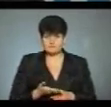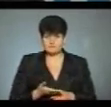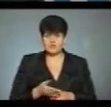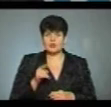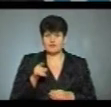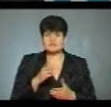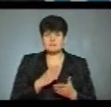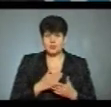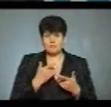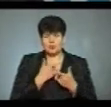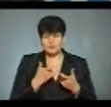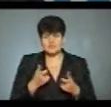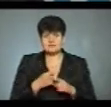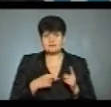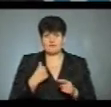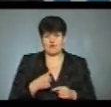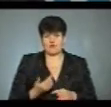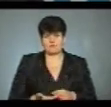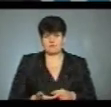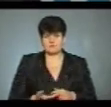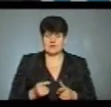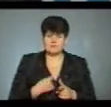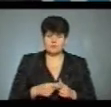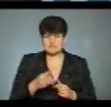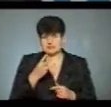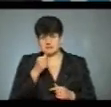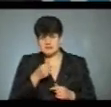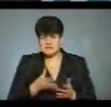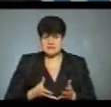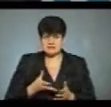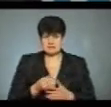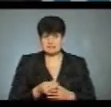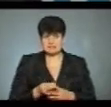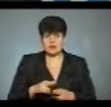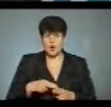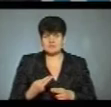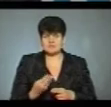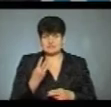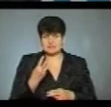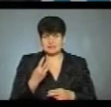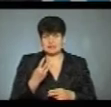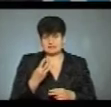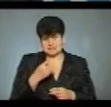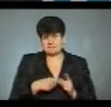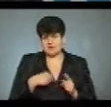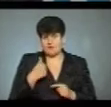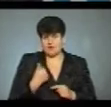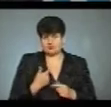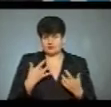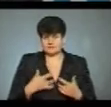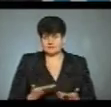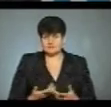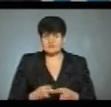вас мають попередити за півроку або за 3 місяці, заплатити компенсацію за півроку, якщо вас звільнять. Тому це